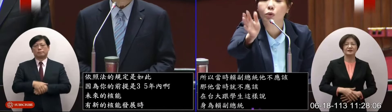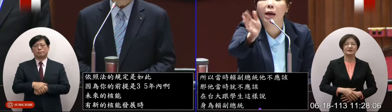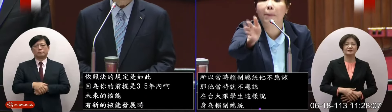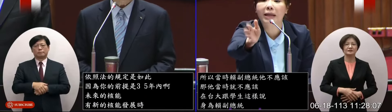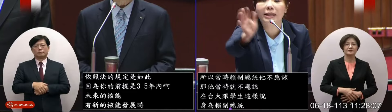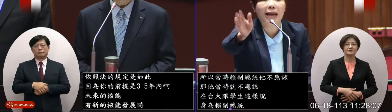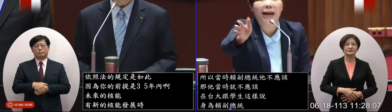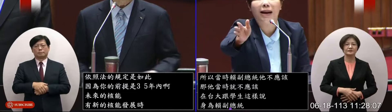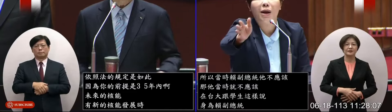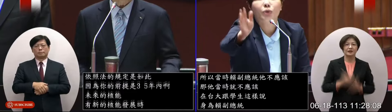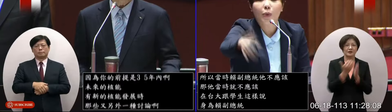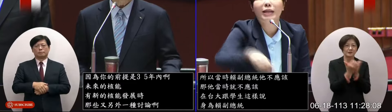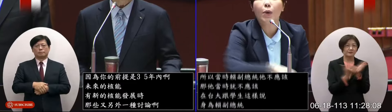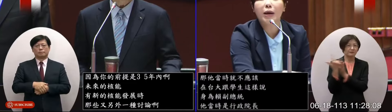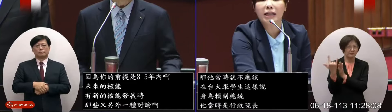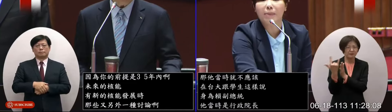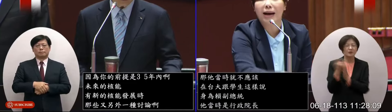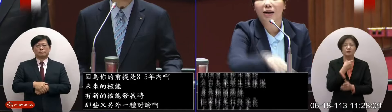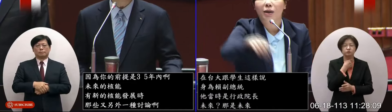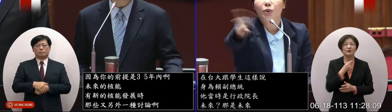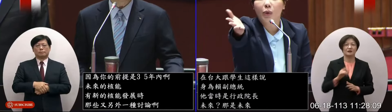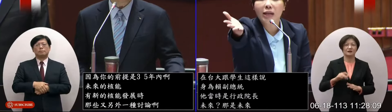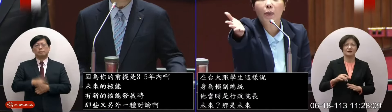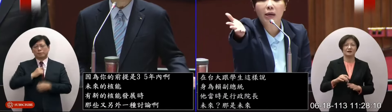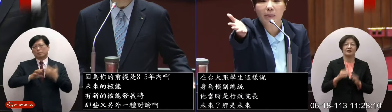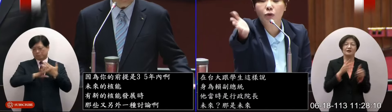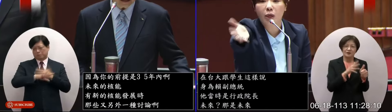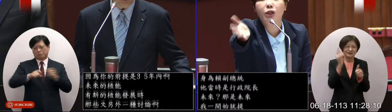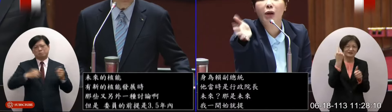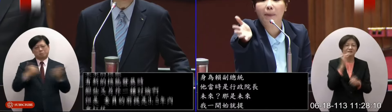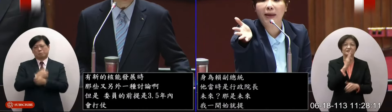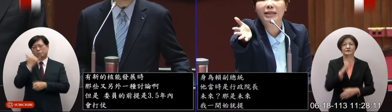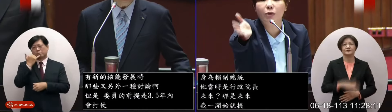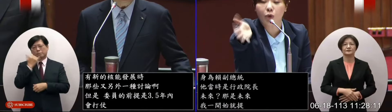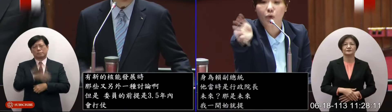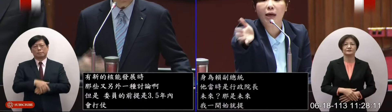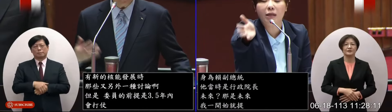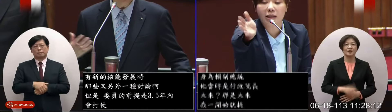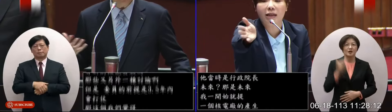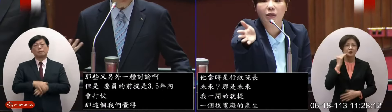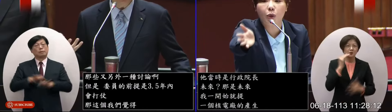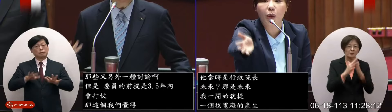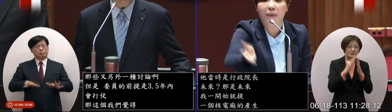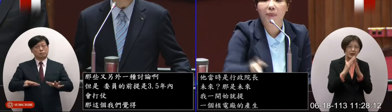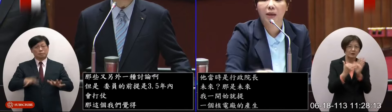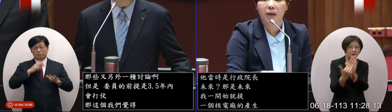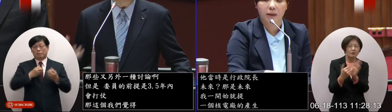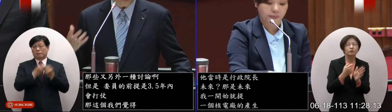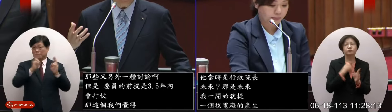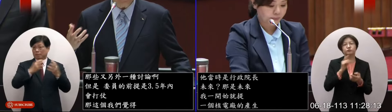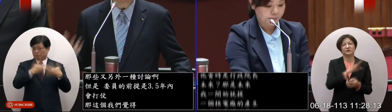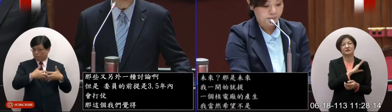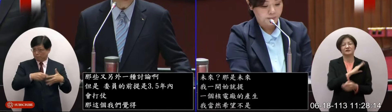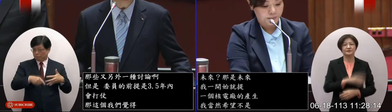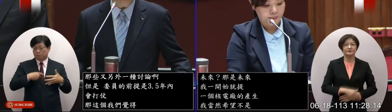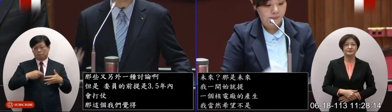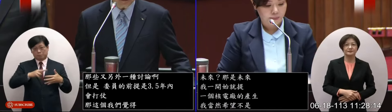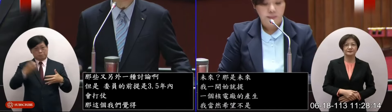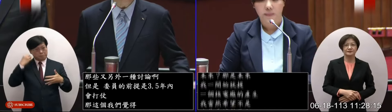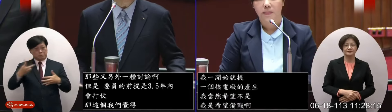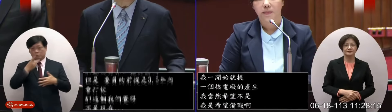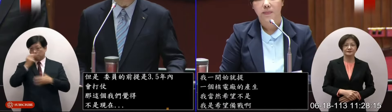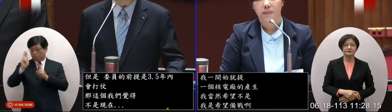我是说要备战啊，所以我才问你嘛。 有其他的， 所以我在问你嘛，随时都要备战。如果断 电力中断，从现在的发电机组发展更多的绿